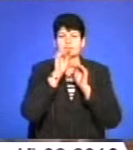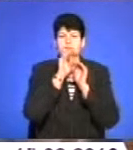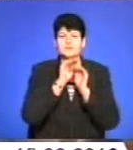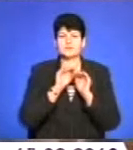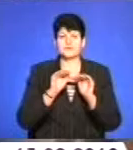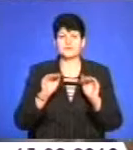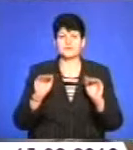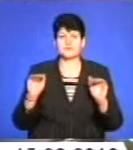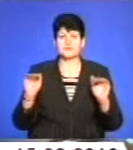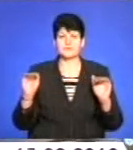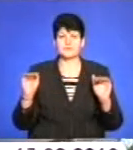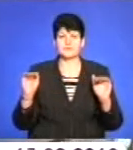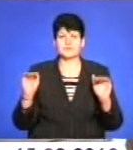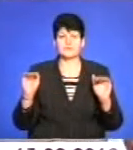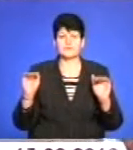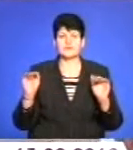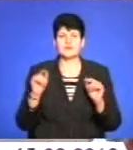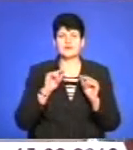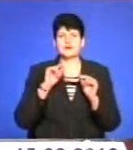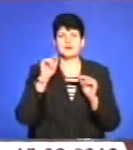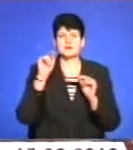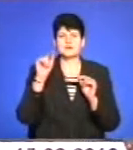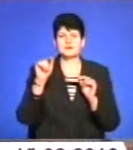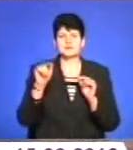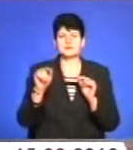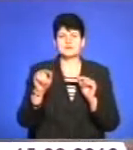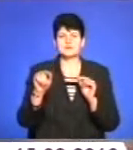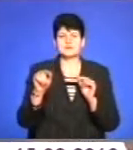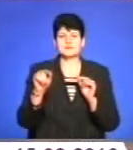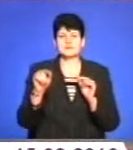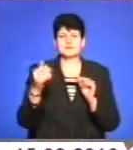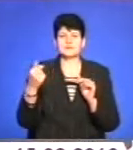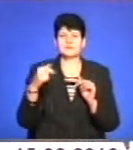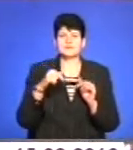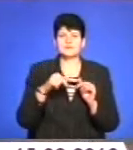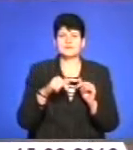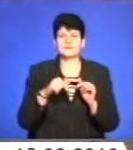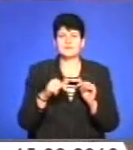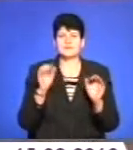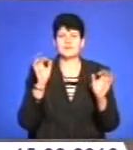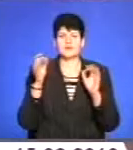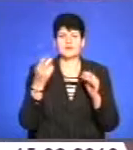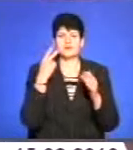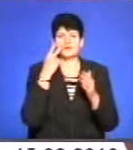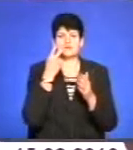тихесенький, кинув до нас, кинув до нас.